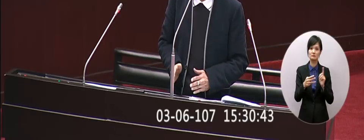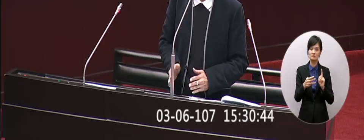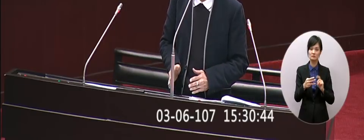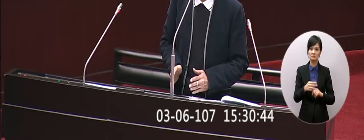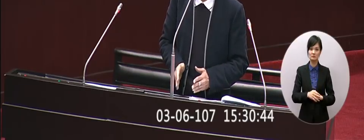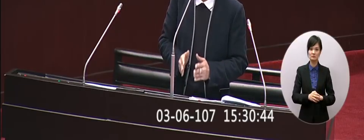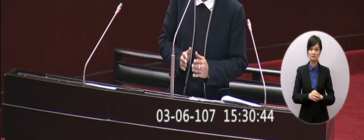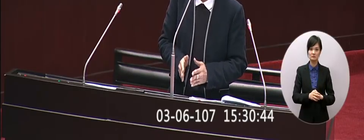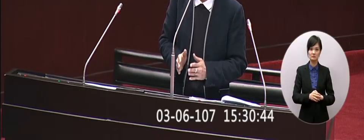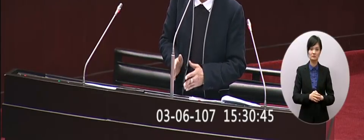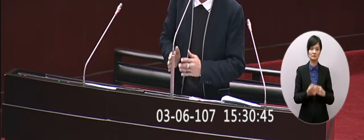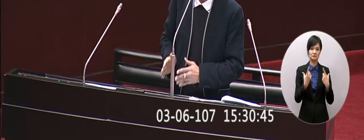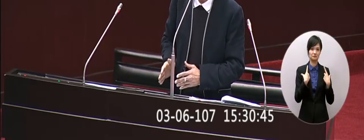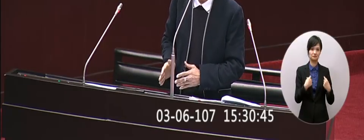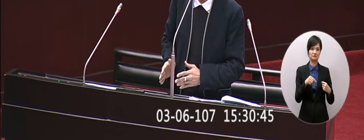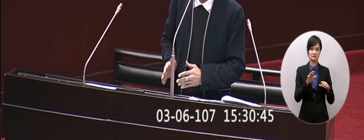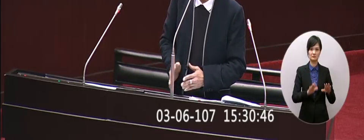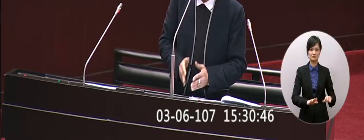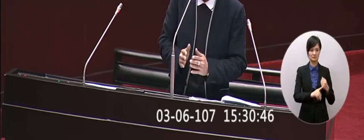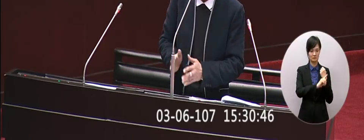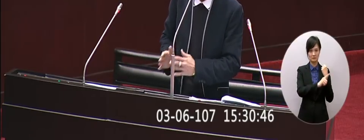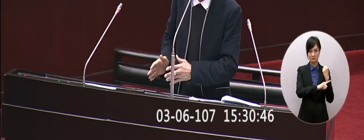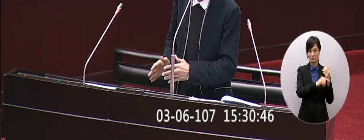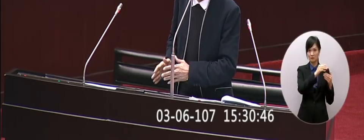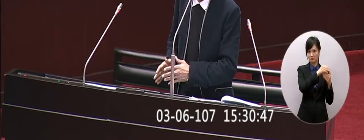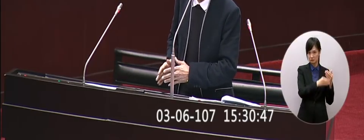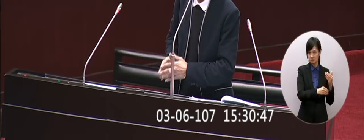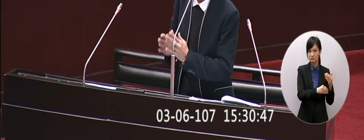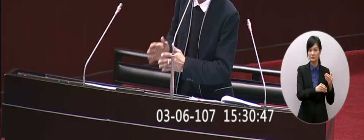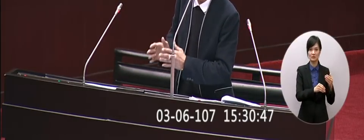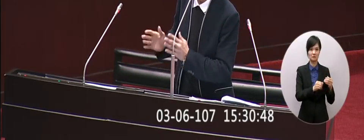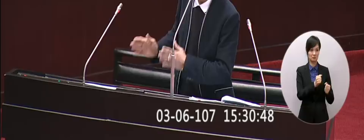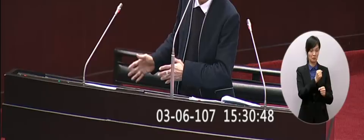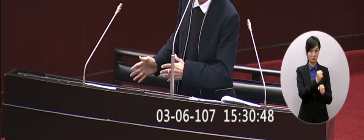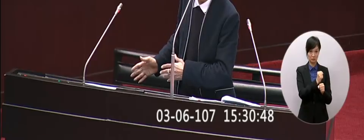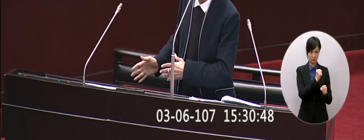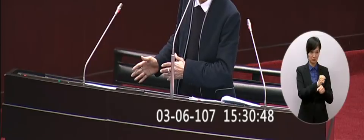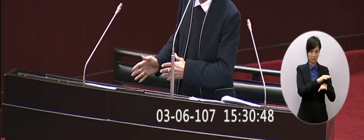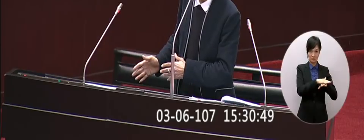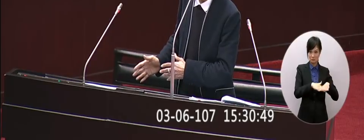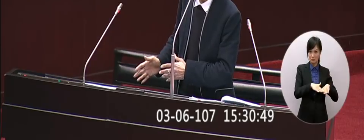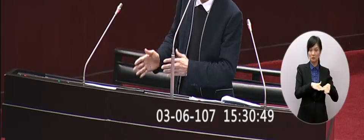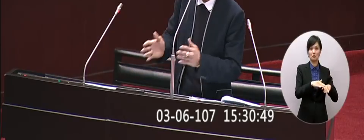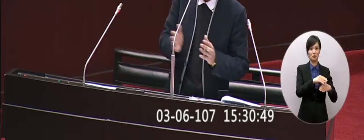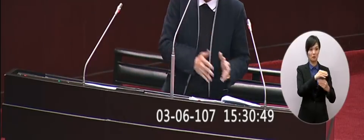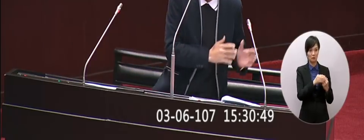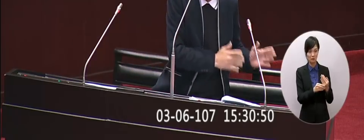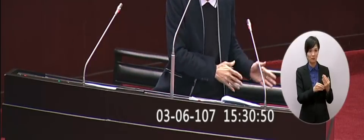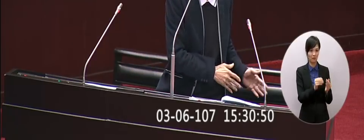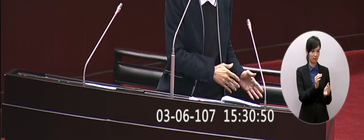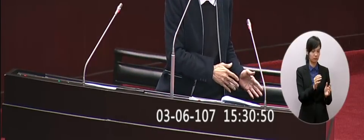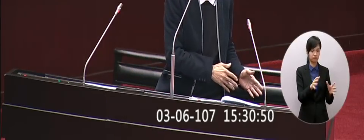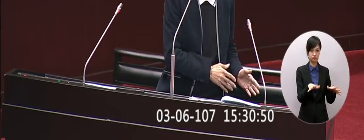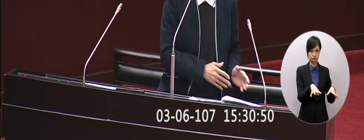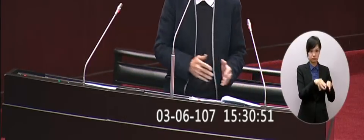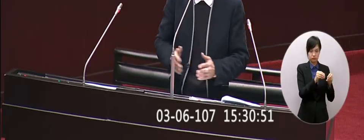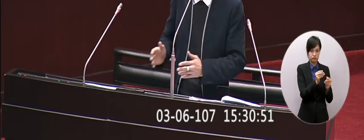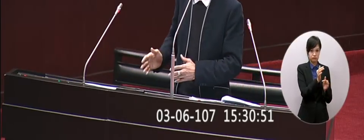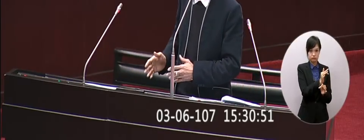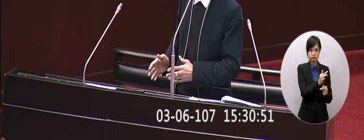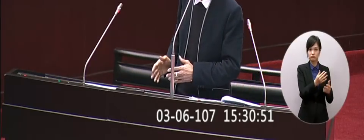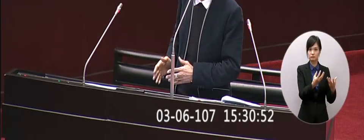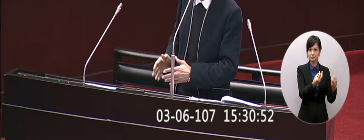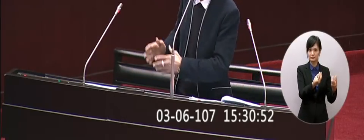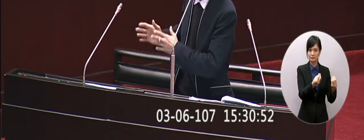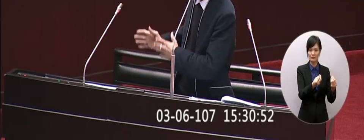的法规，目前的职业安全相关的法规分事权的分散，因为事权的分散它的